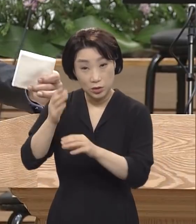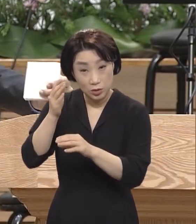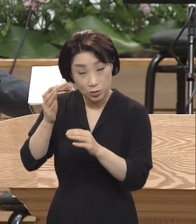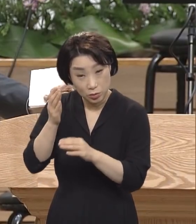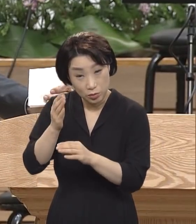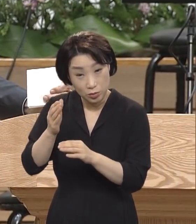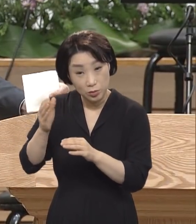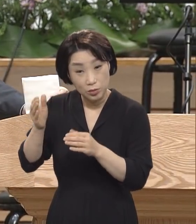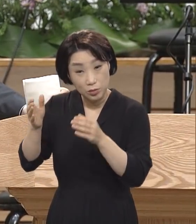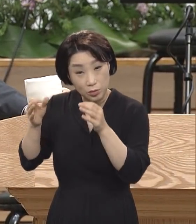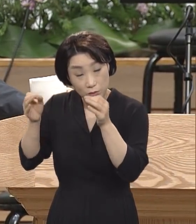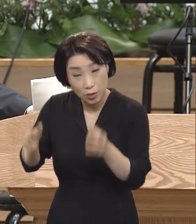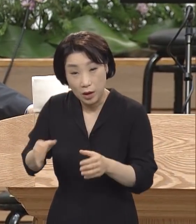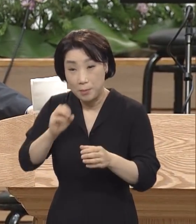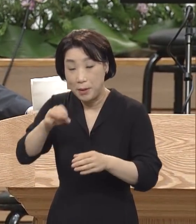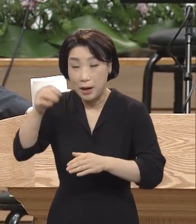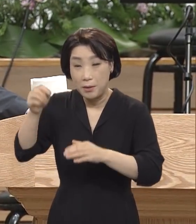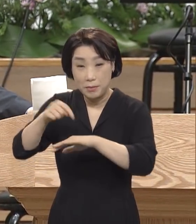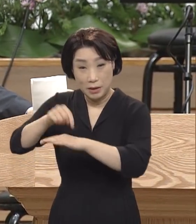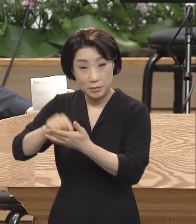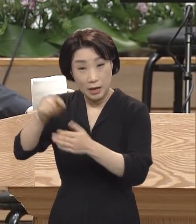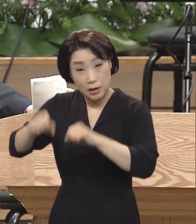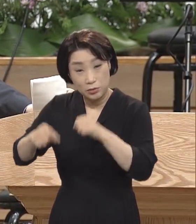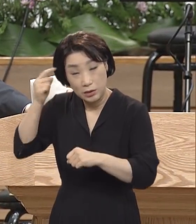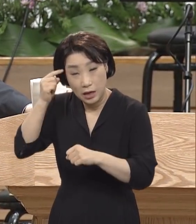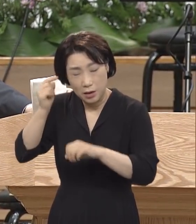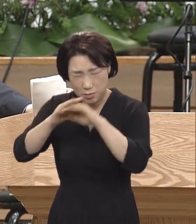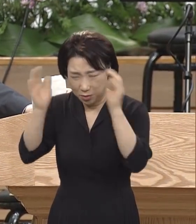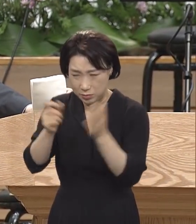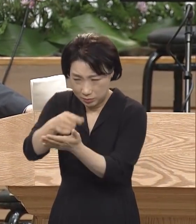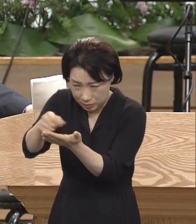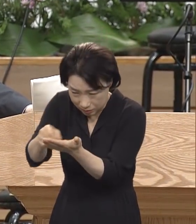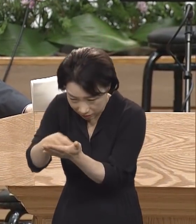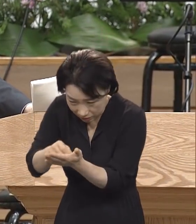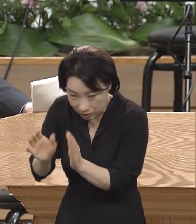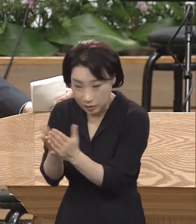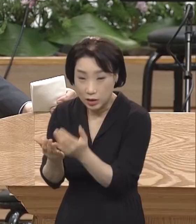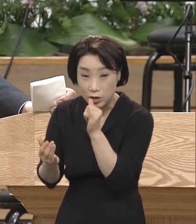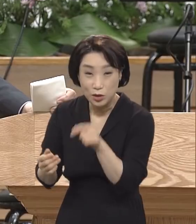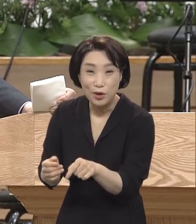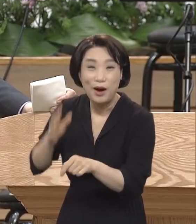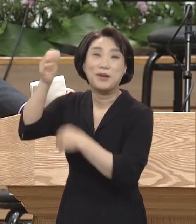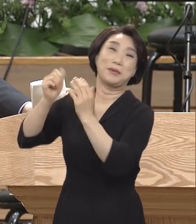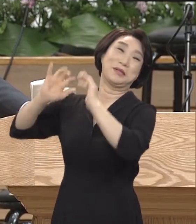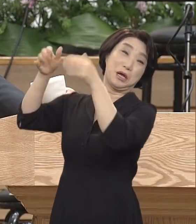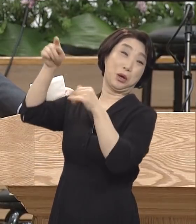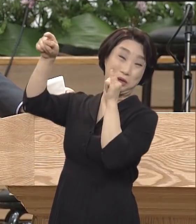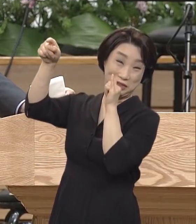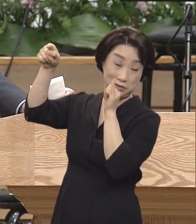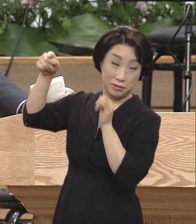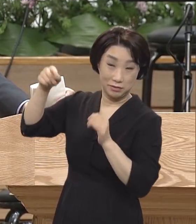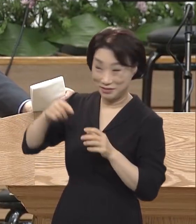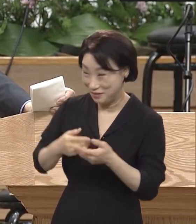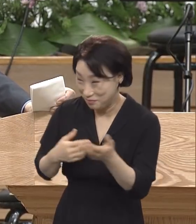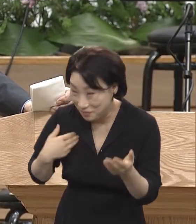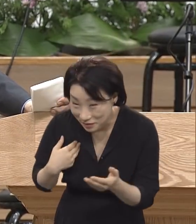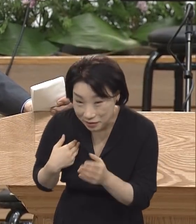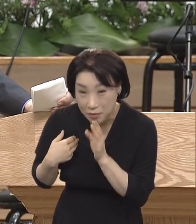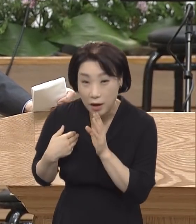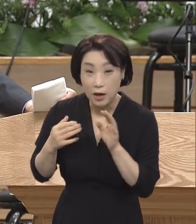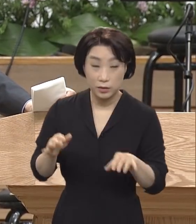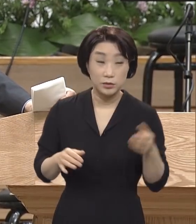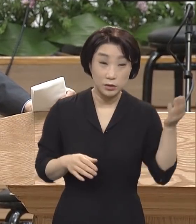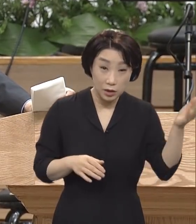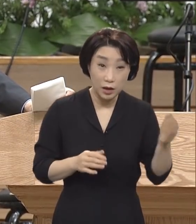전부 또 기록한 책이 있어. 하나님의 나라에 이해가 안 가지. 그러나